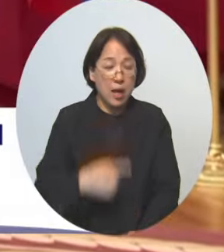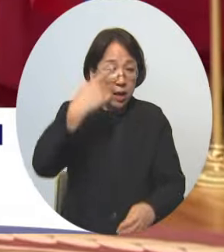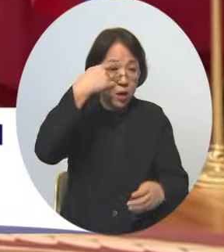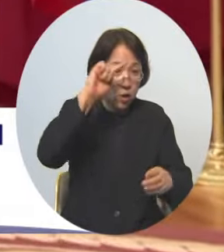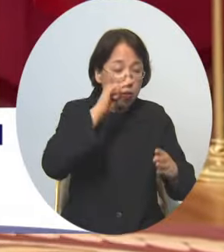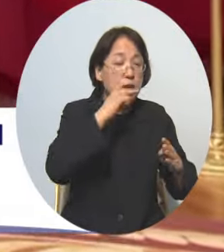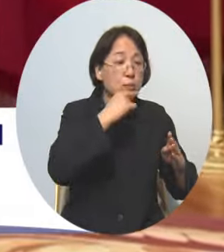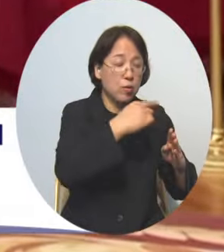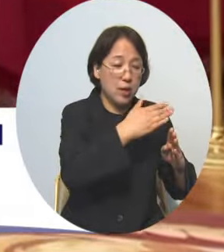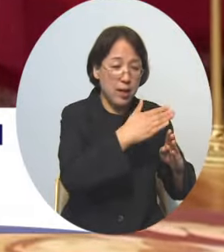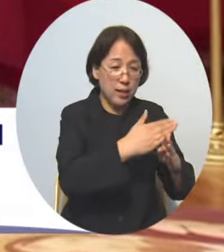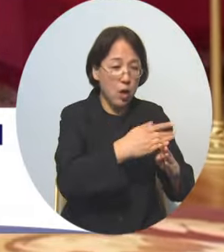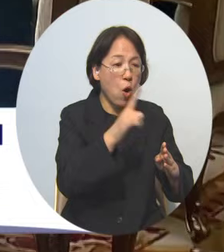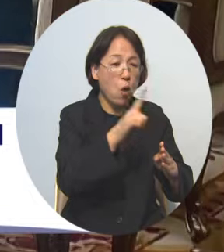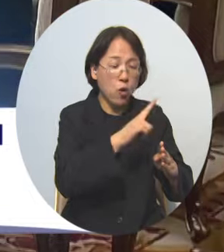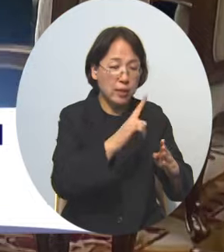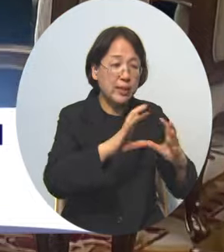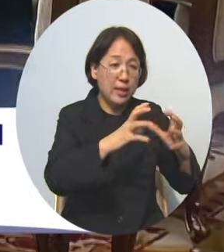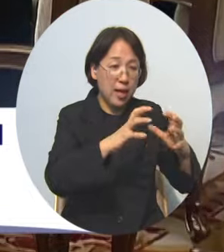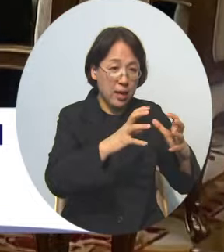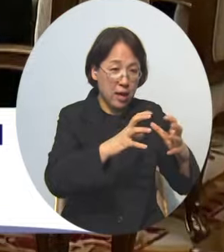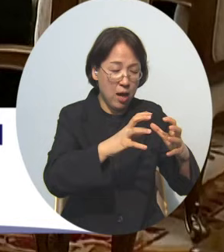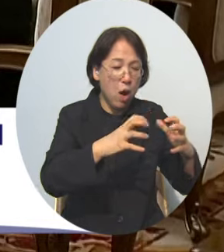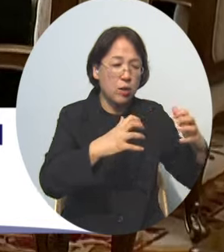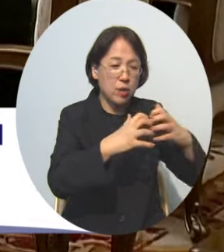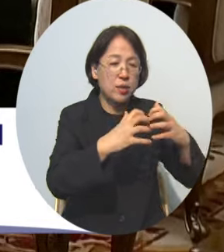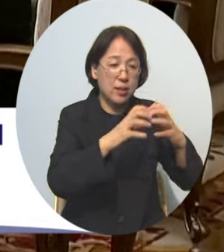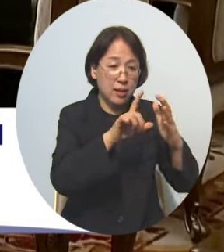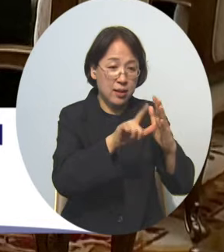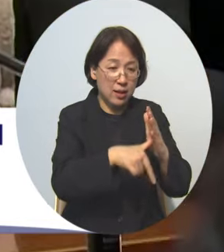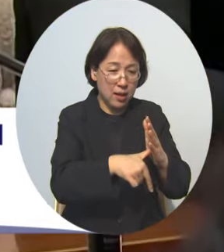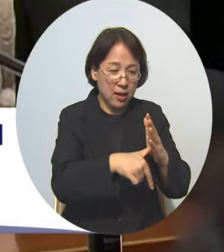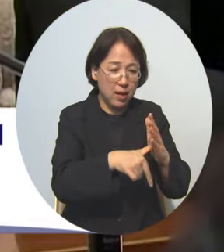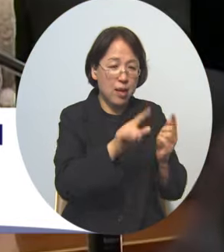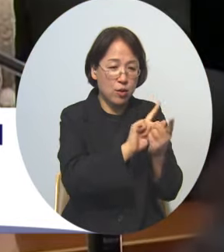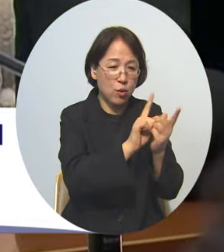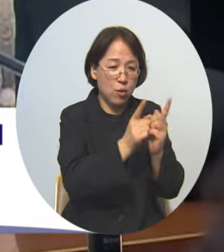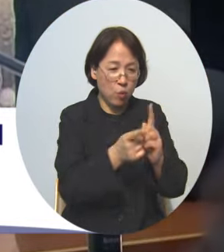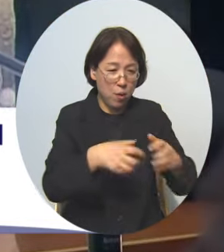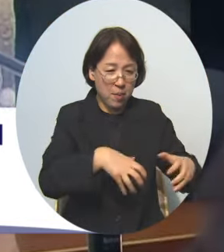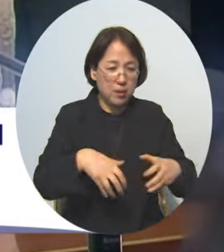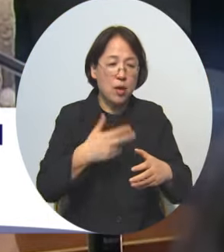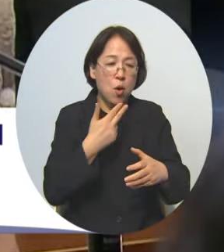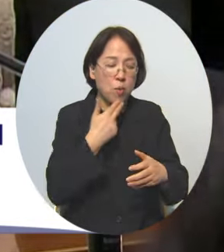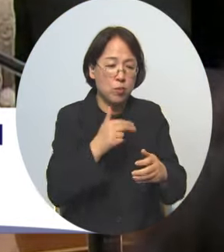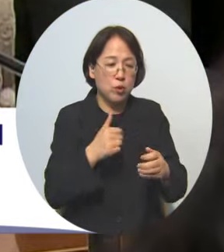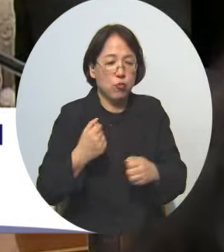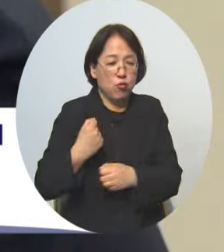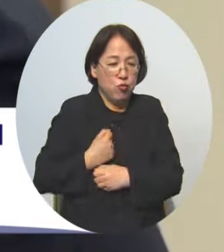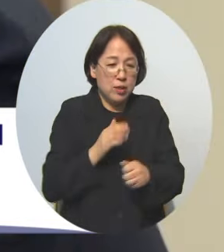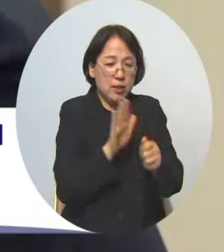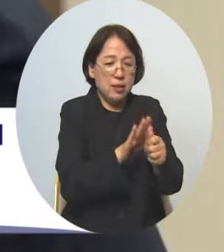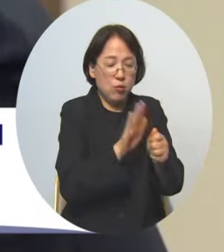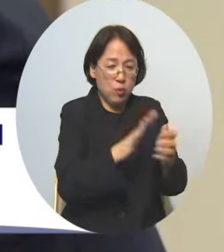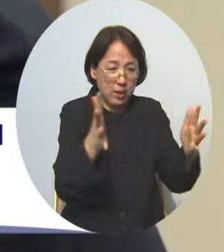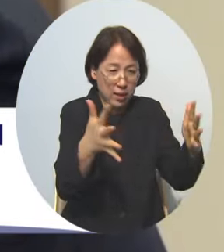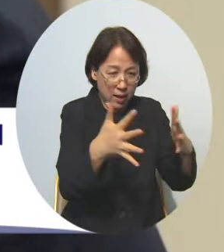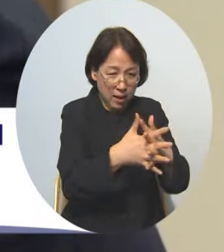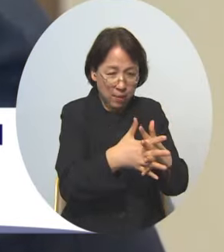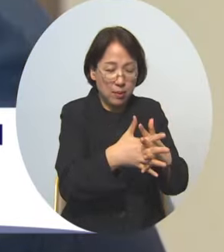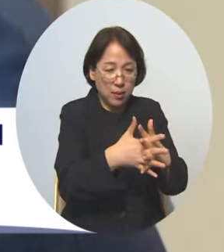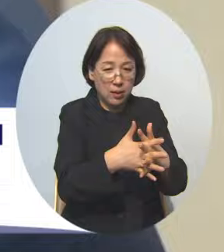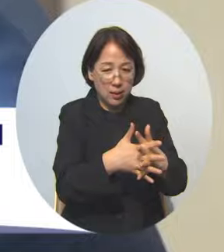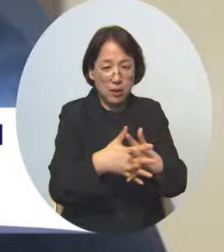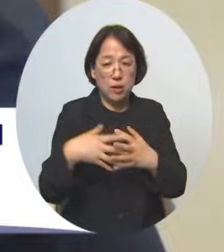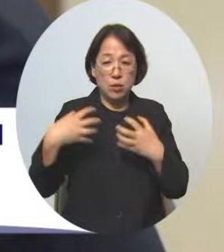러시아와 북한이 어느 한쪽이 무력 침공을 받아 전쟁 상태에 처하면 지체 없이 군사적 원조를 제공하기로 합의했습니다.